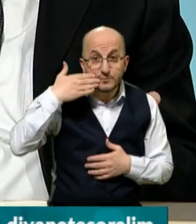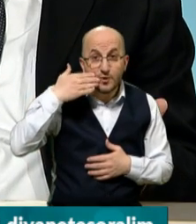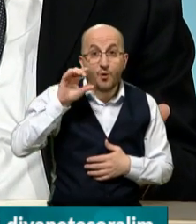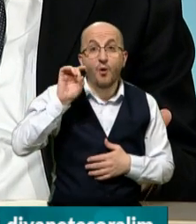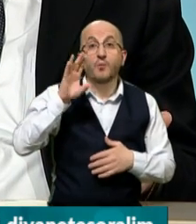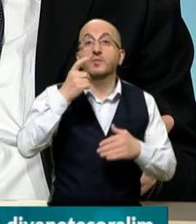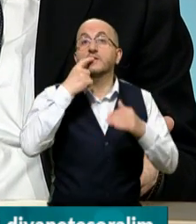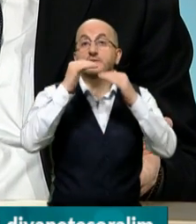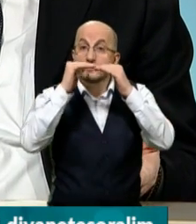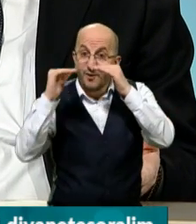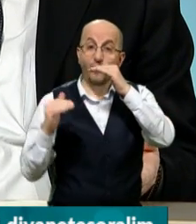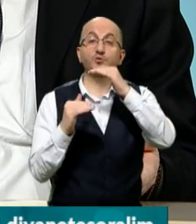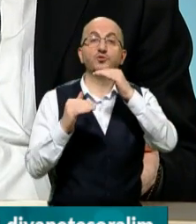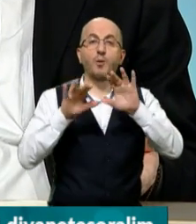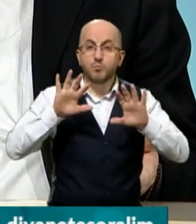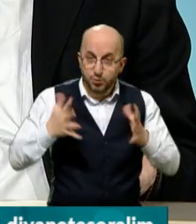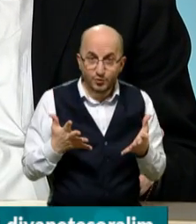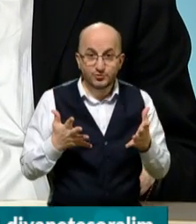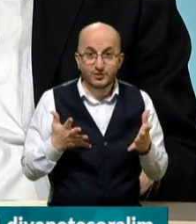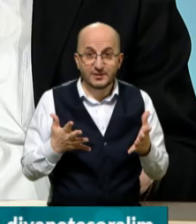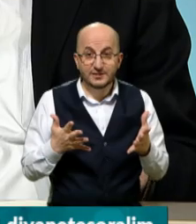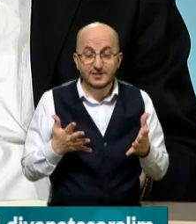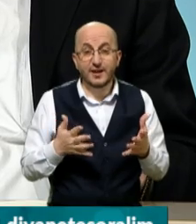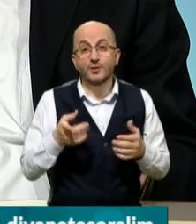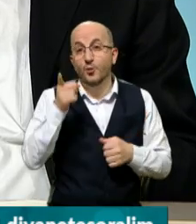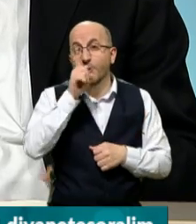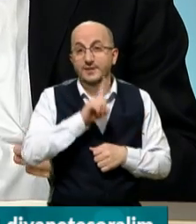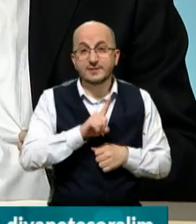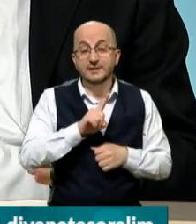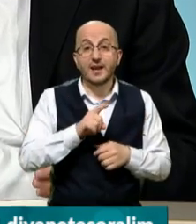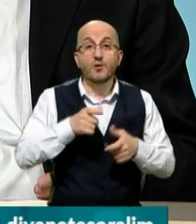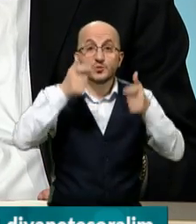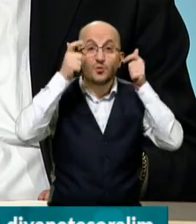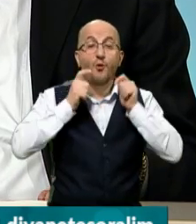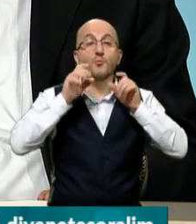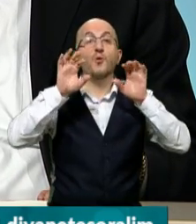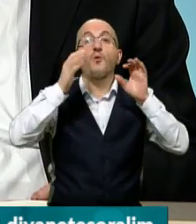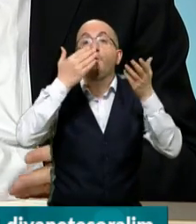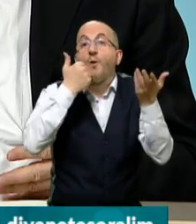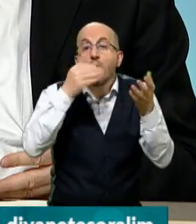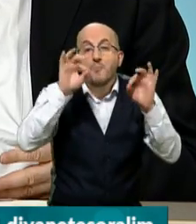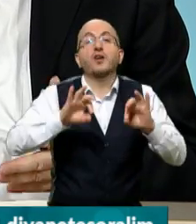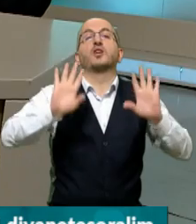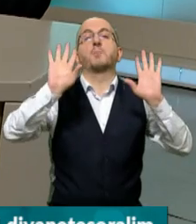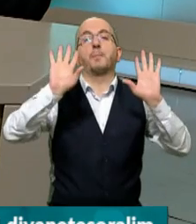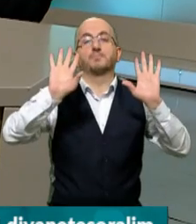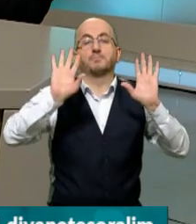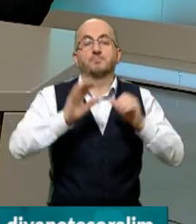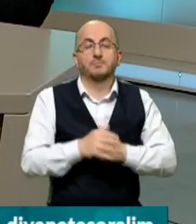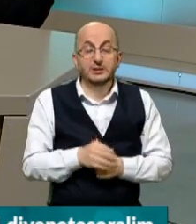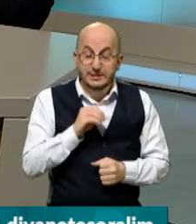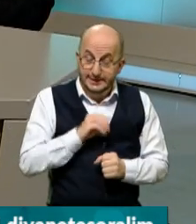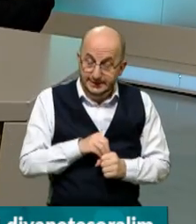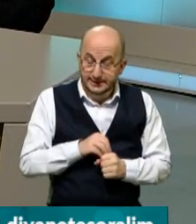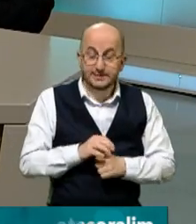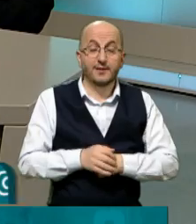buluğa ermezden önce bozmuşlar ise, dolayısıyla henüz mükellef olmadıklarından, dini emirlerle sorumlu